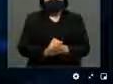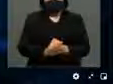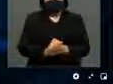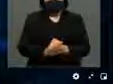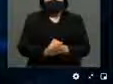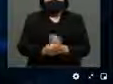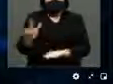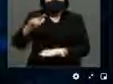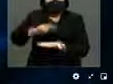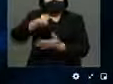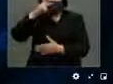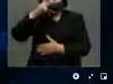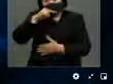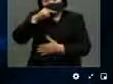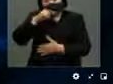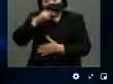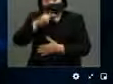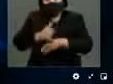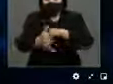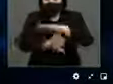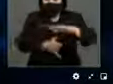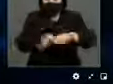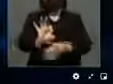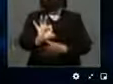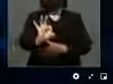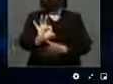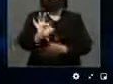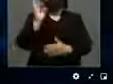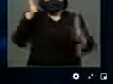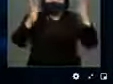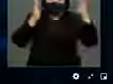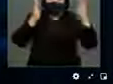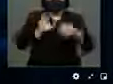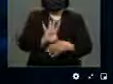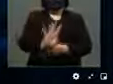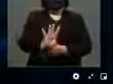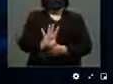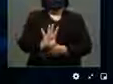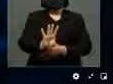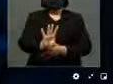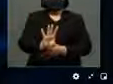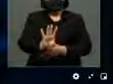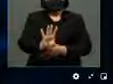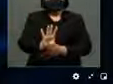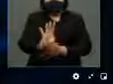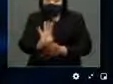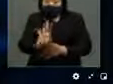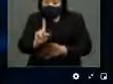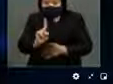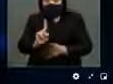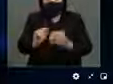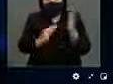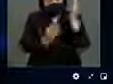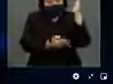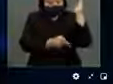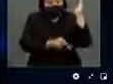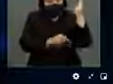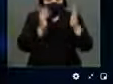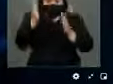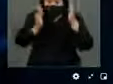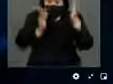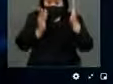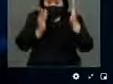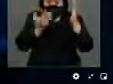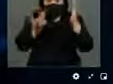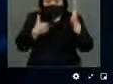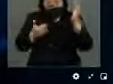ต่างประเทศนะครับ9รายมาเลเซีย4รายนี้ก็มาตามด่านโดยปกติถูกต้องตามกฎหม